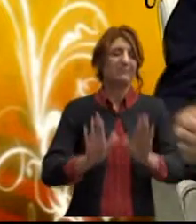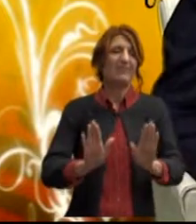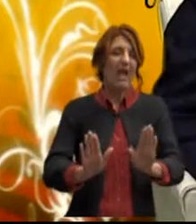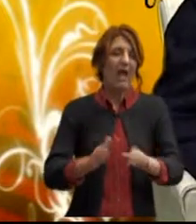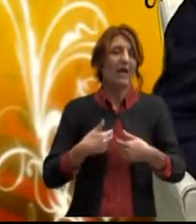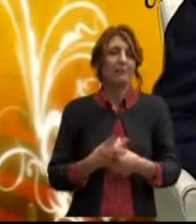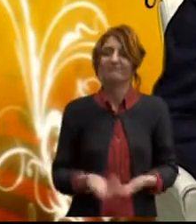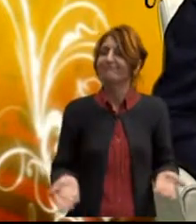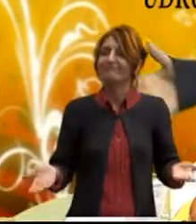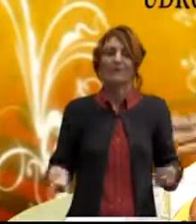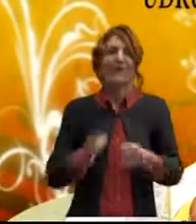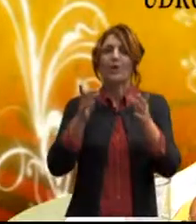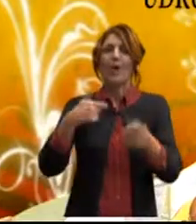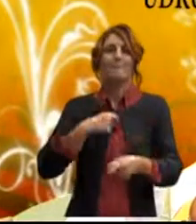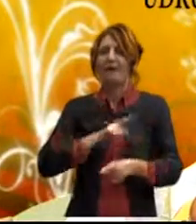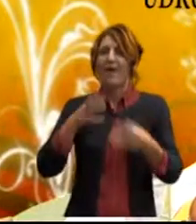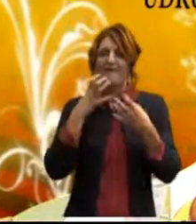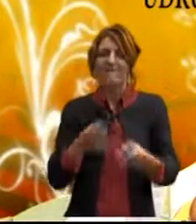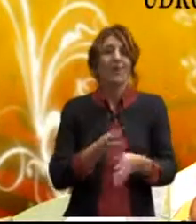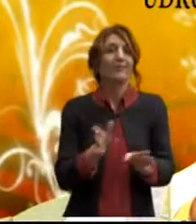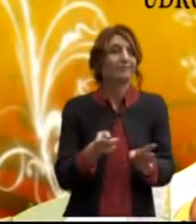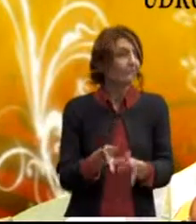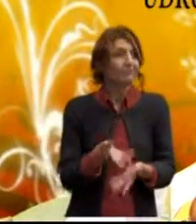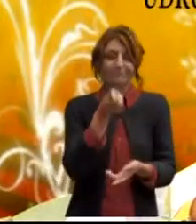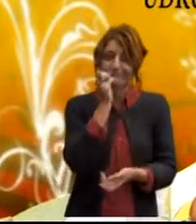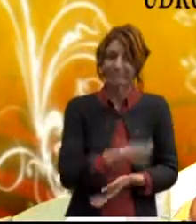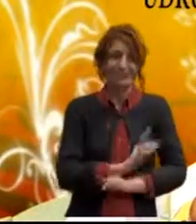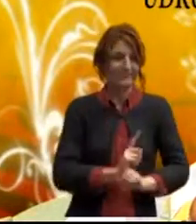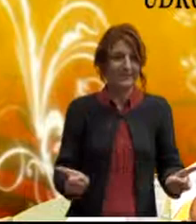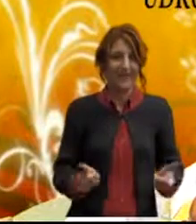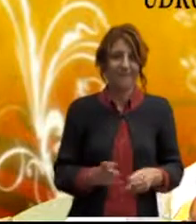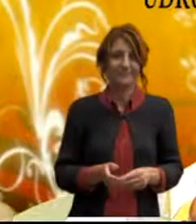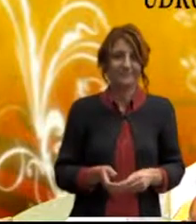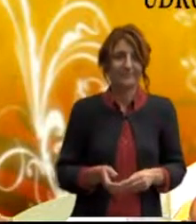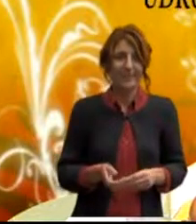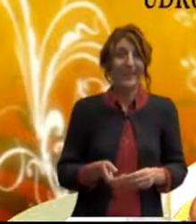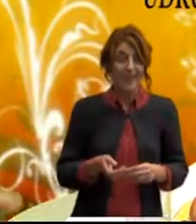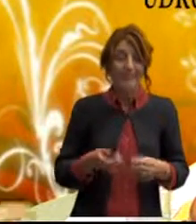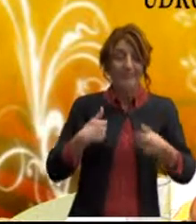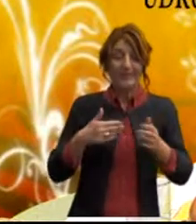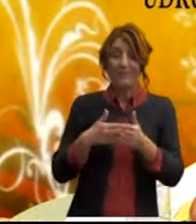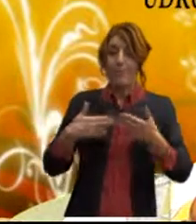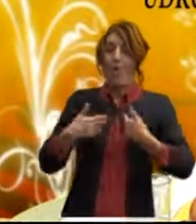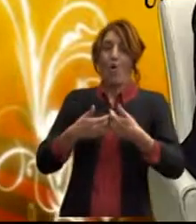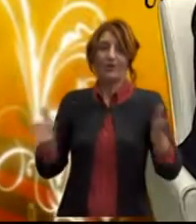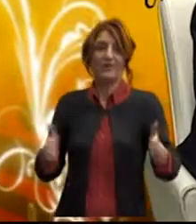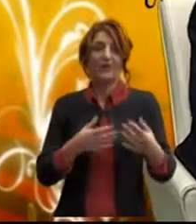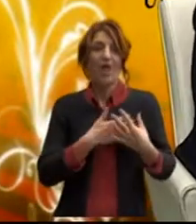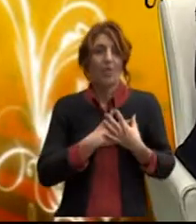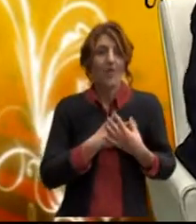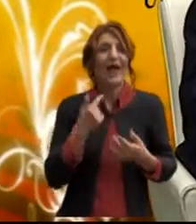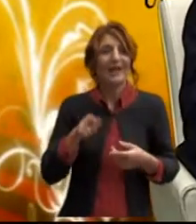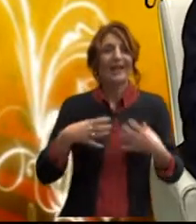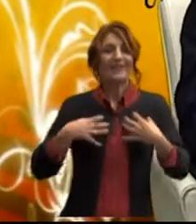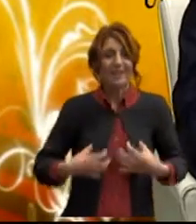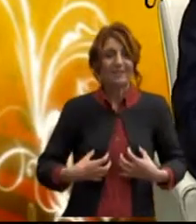onda... Niko me ne voli, nemam nikome i tako dalje. Jer ja uvijek mislim da mi otvaramo drugima ljubav. Upravo to, a depresivcima upravo to misle da njih